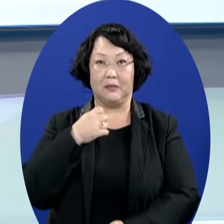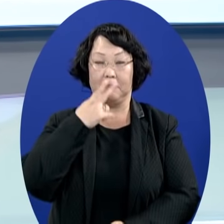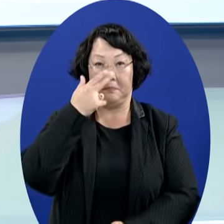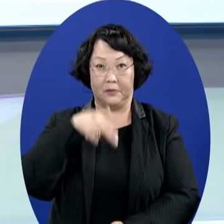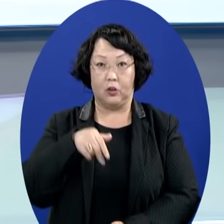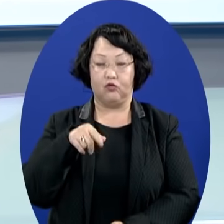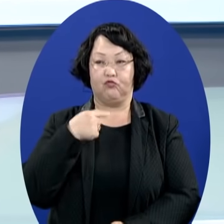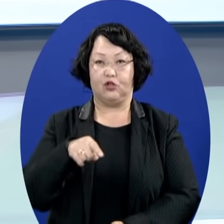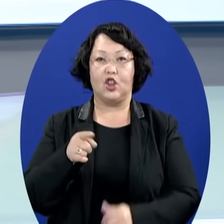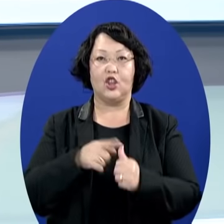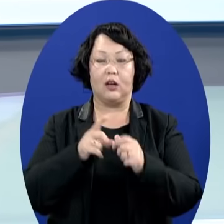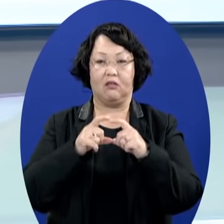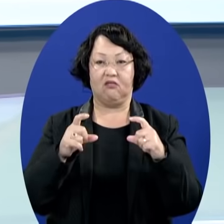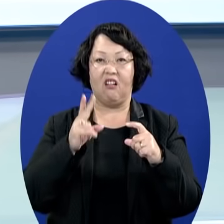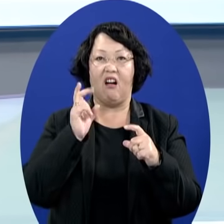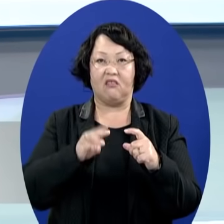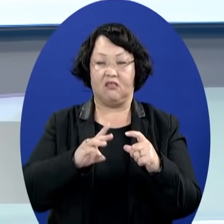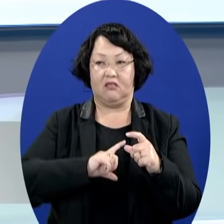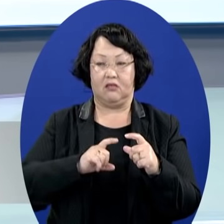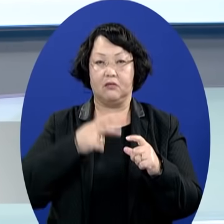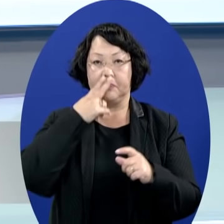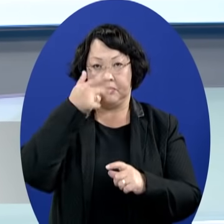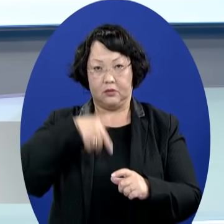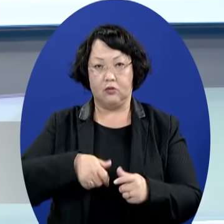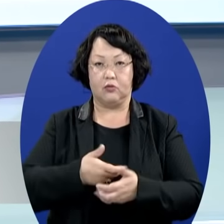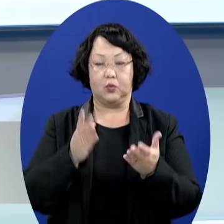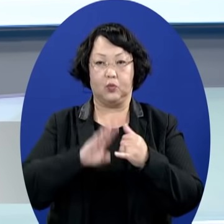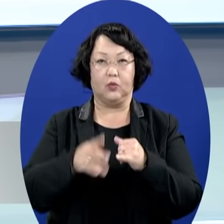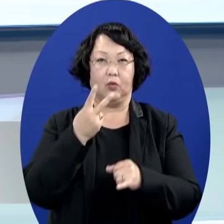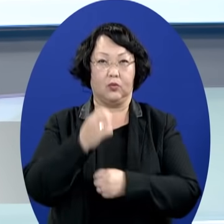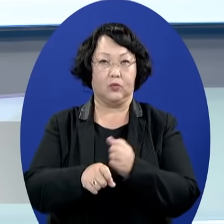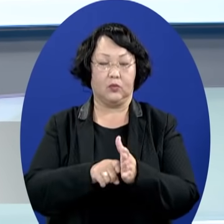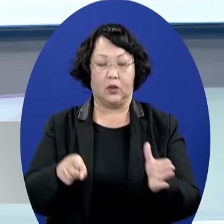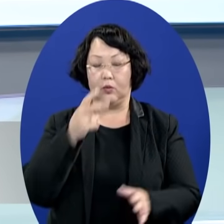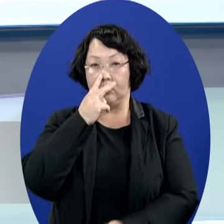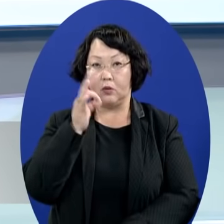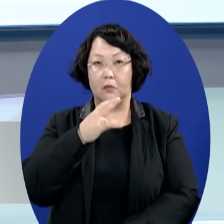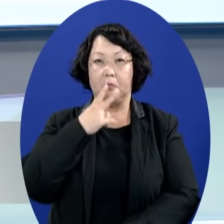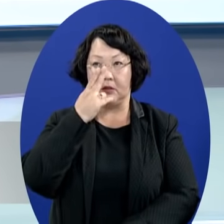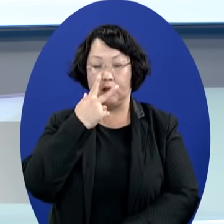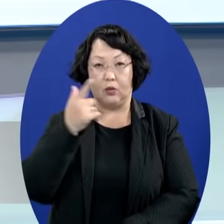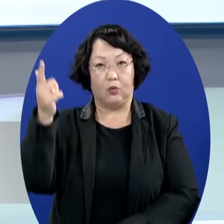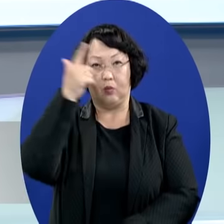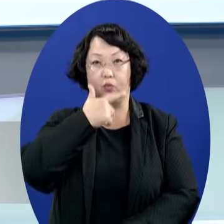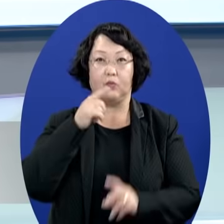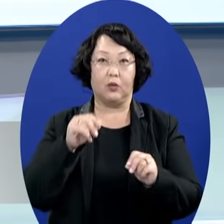нэрийн картаа хэрэглэгчэд шатгуу болгож байна. Энэ бол сүүлийн 20 гаруй жил үзэгдээгүй шатхууны хомсдол боллоо гэж иргэд ярьж байна.